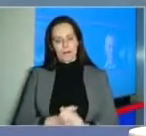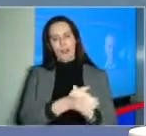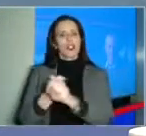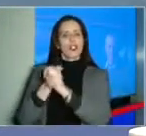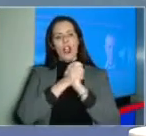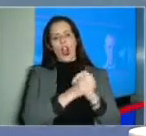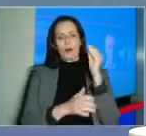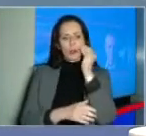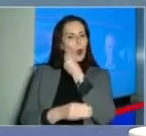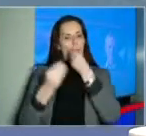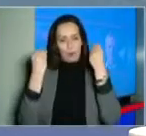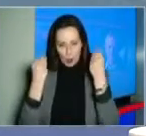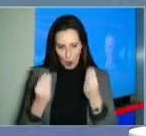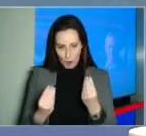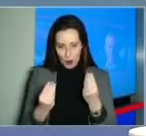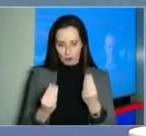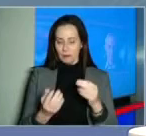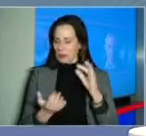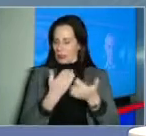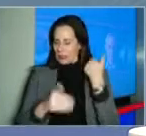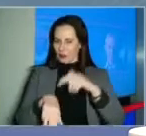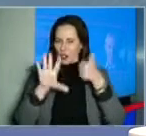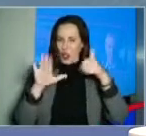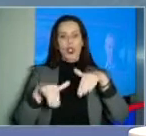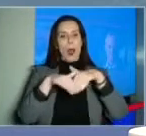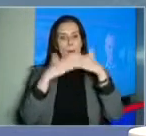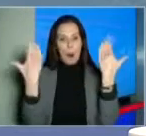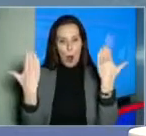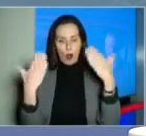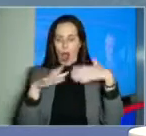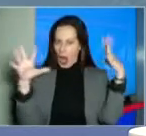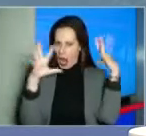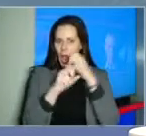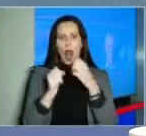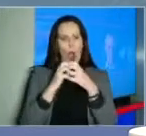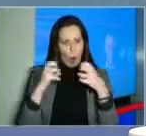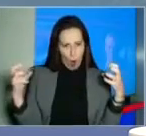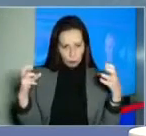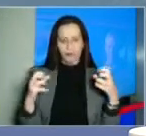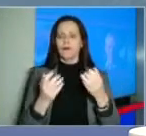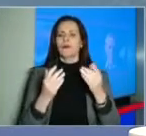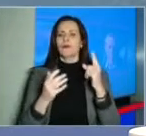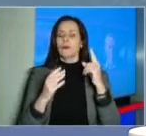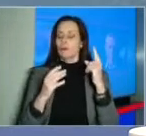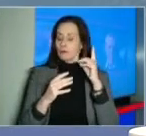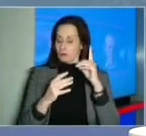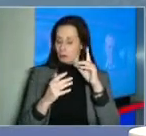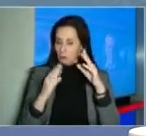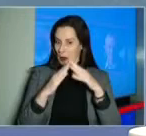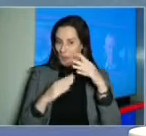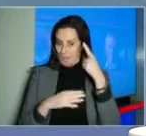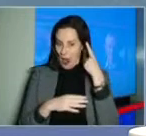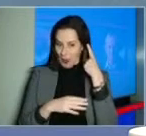שלום לכם וצהריים טובים. מעט לפני השעה 6 בבוקר, אחרי לילה לבן, יצא מבית אחד ביישוב